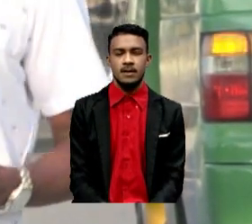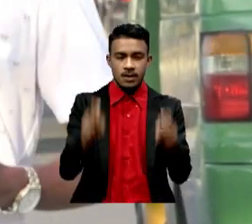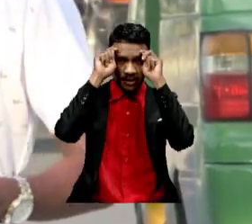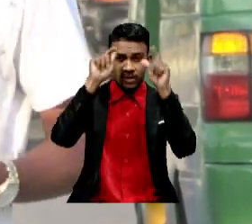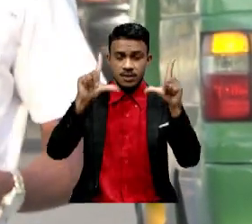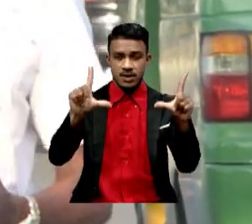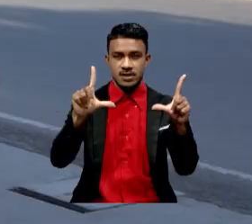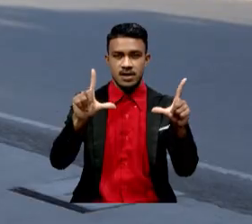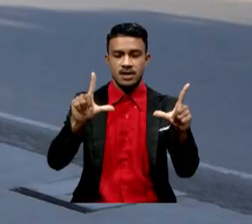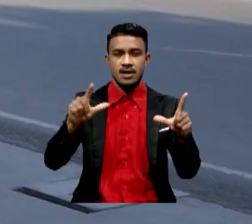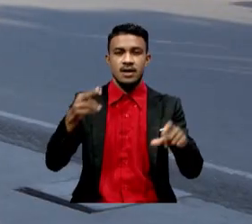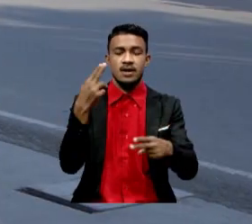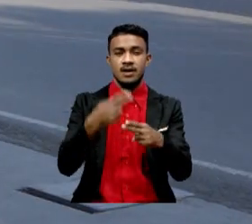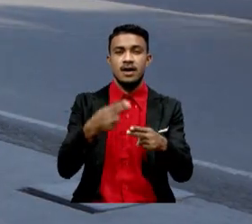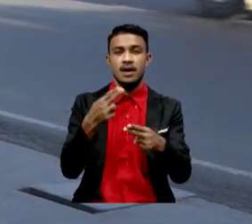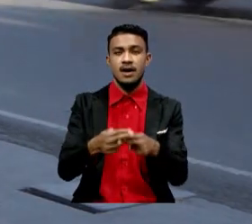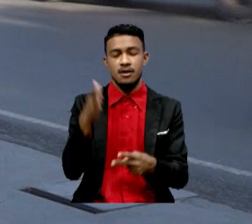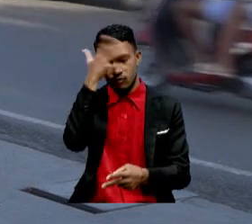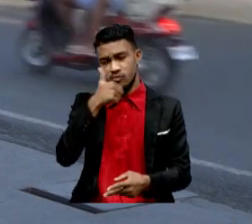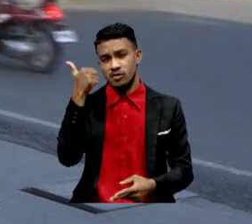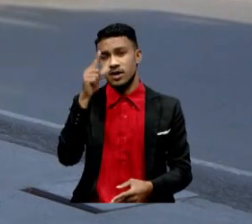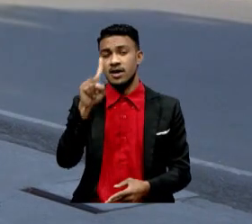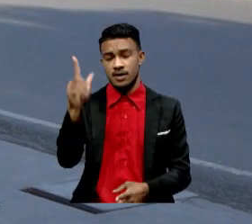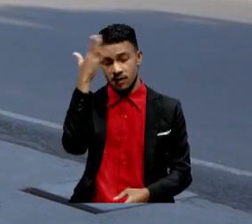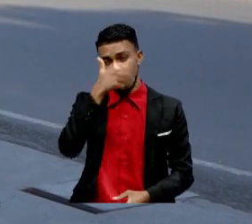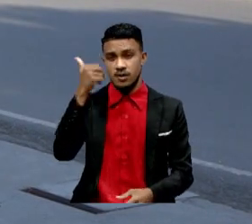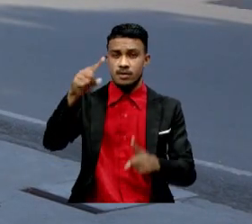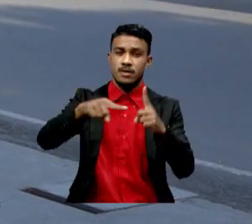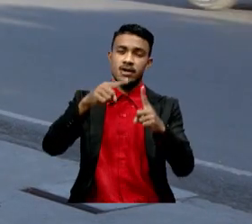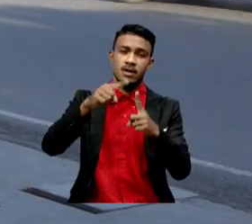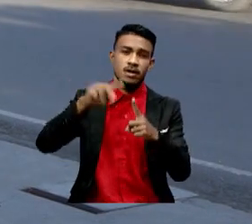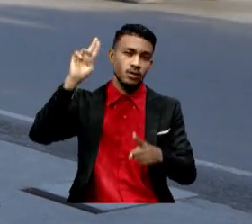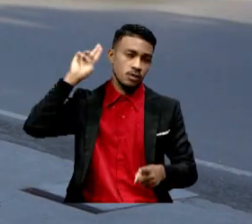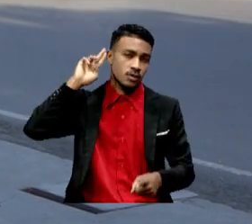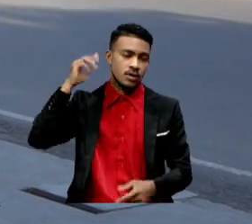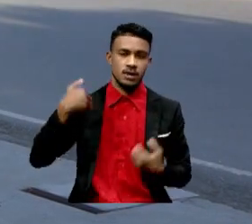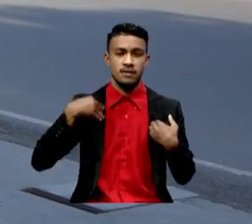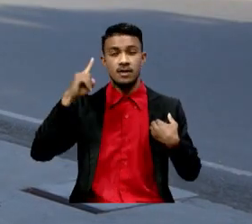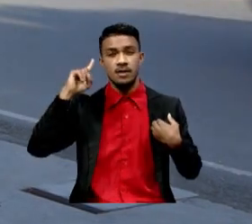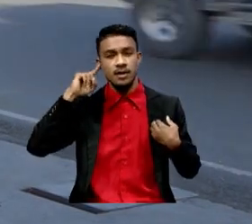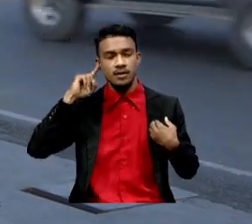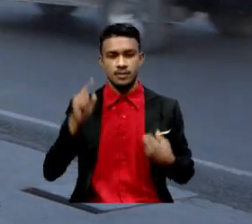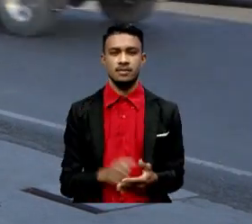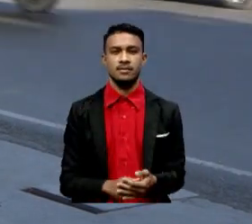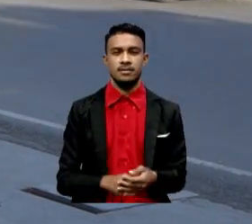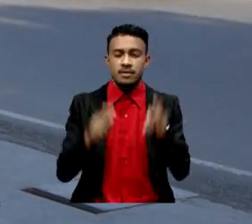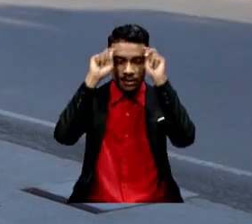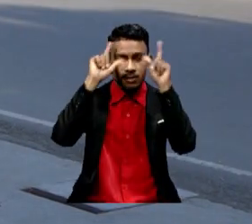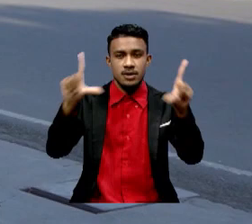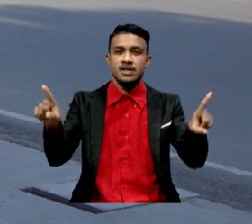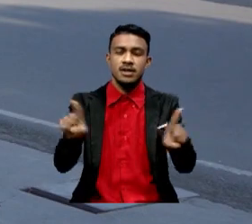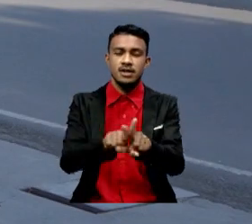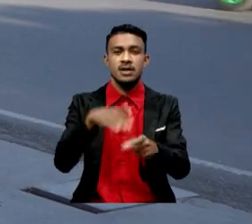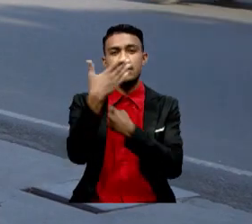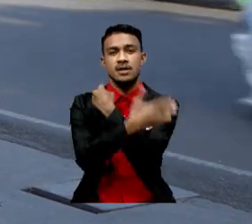Timor-Leste, naram furak ida, nebe furak, banghira rona iha tilun. Timor-Leste, nasaun kik